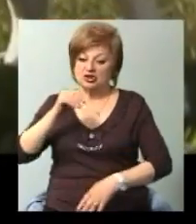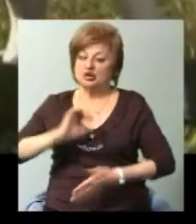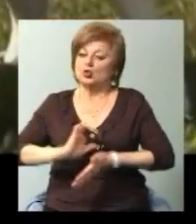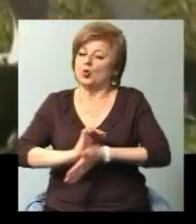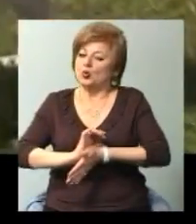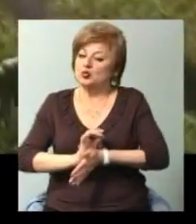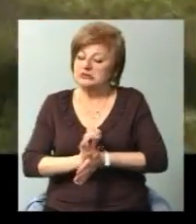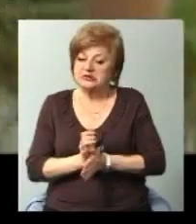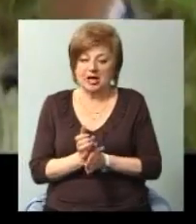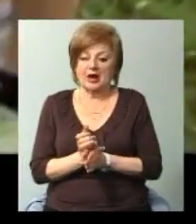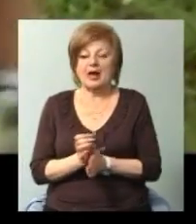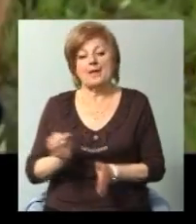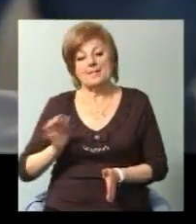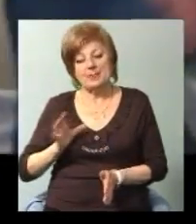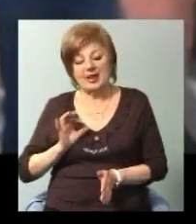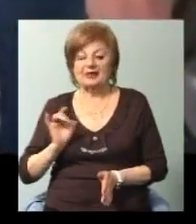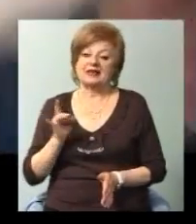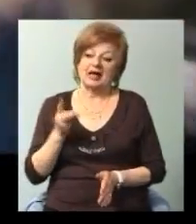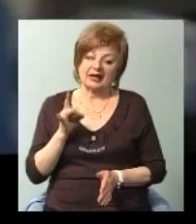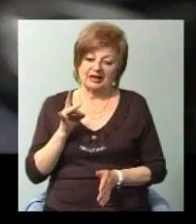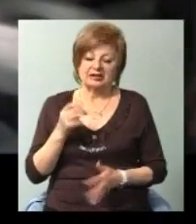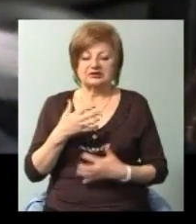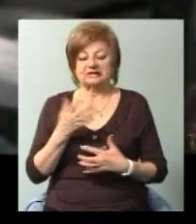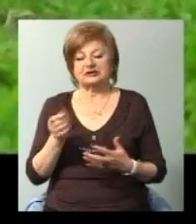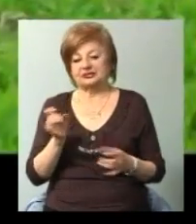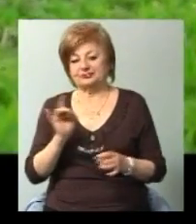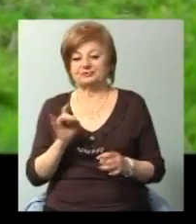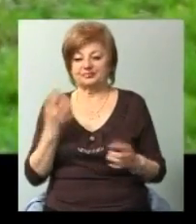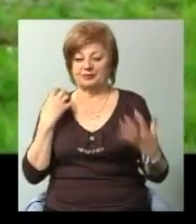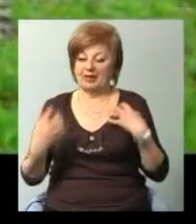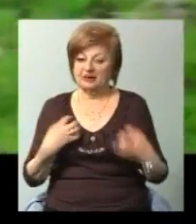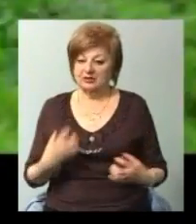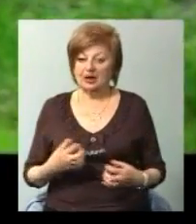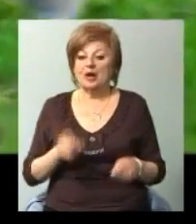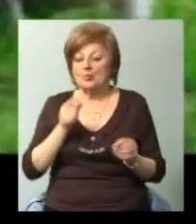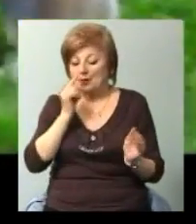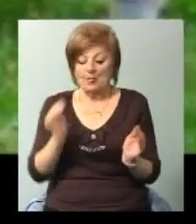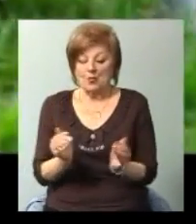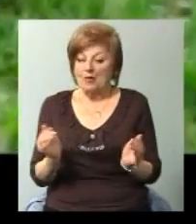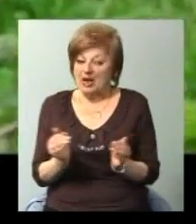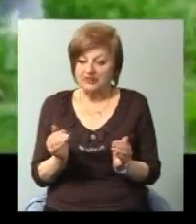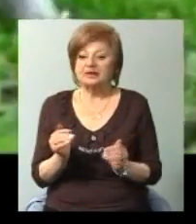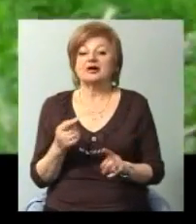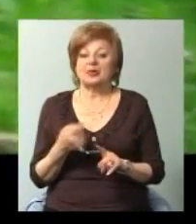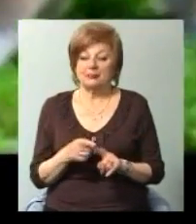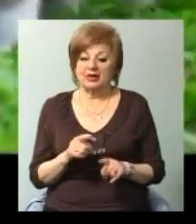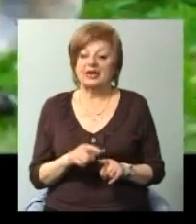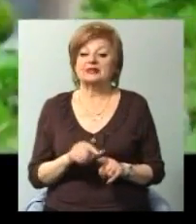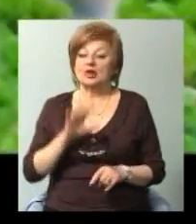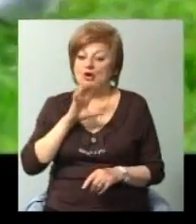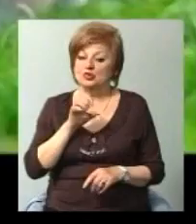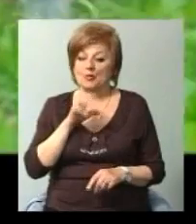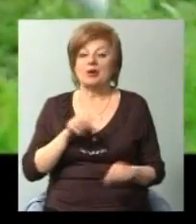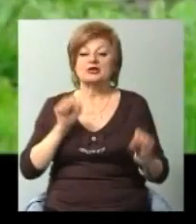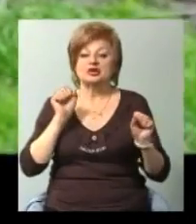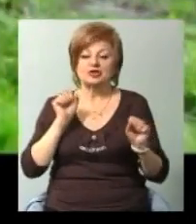густа, може бути білого, рудого, тигрового забарвлення. У зовсім крихітному віці Акіта Іну вже